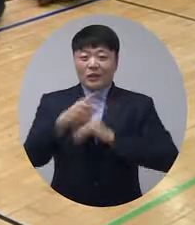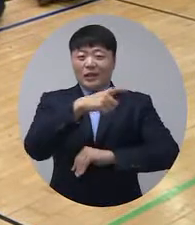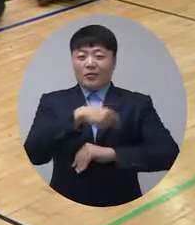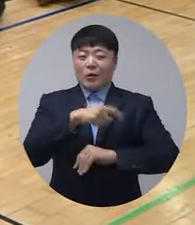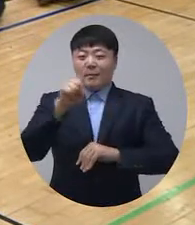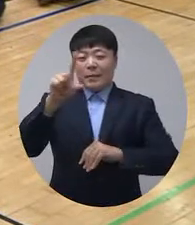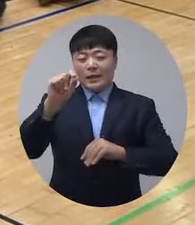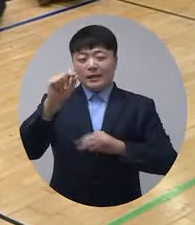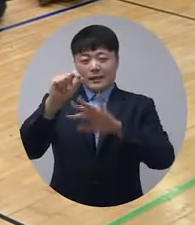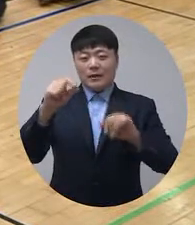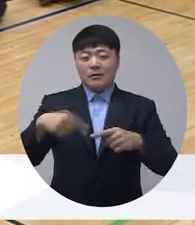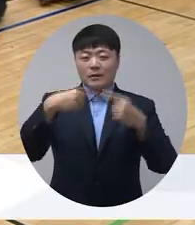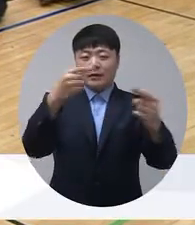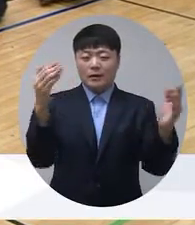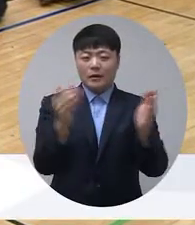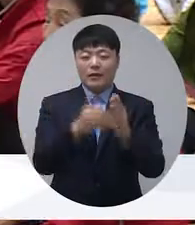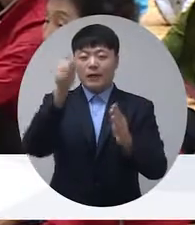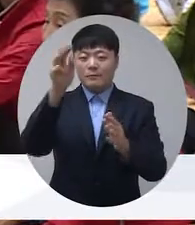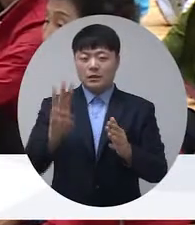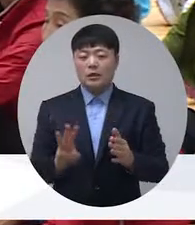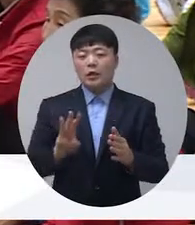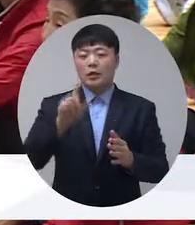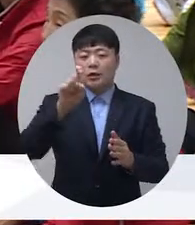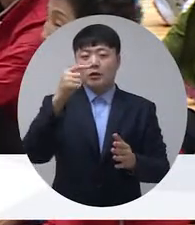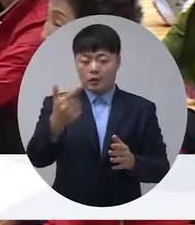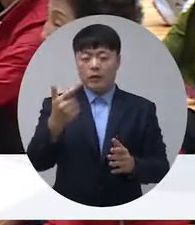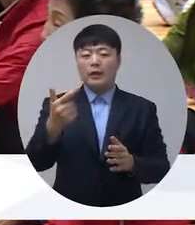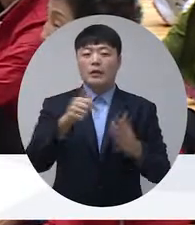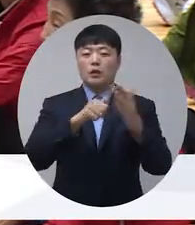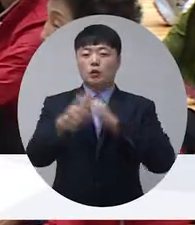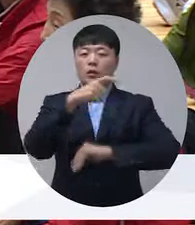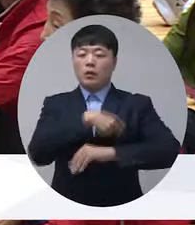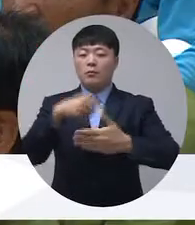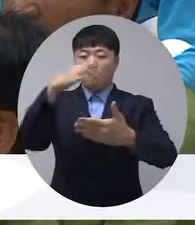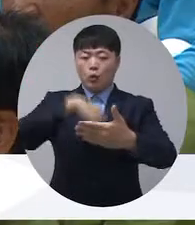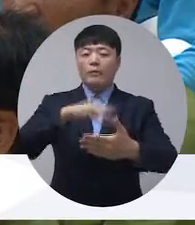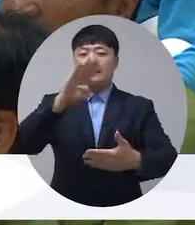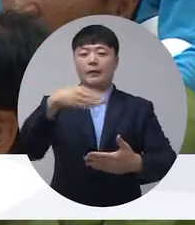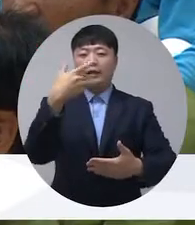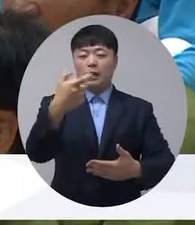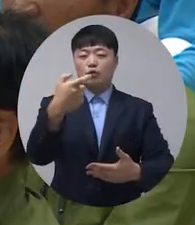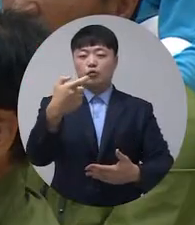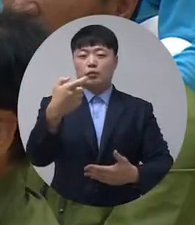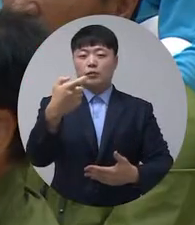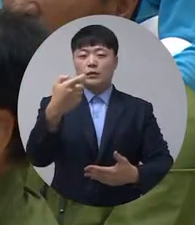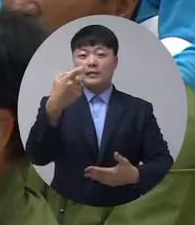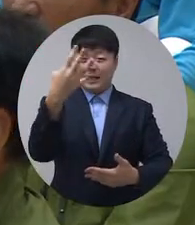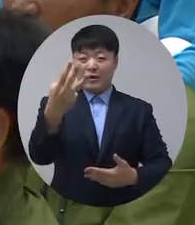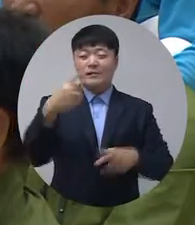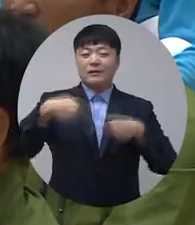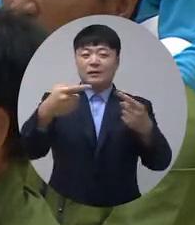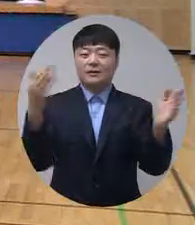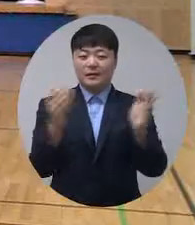개최됐으며 합천군 선수단은 16개 종목에 선수 및 임원 400 60 세 명이 참가했습니다